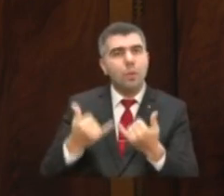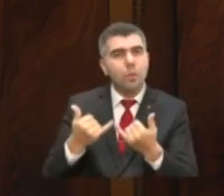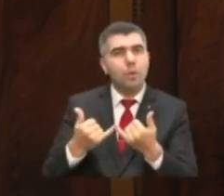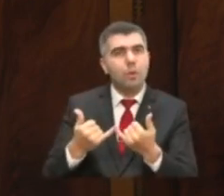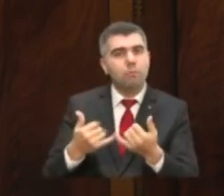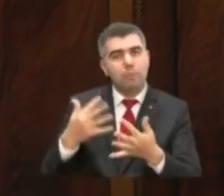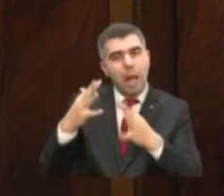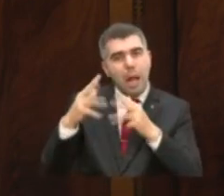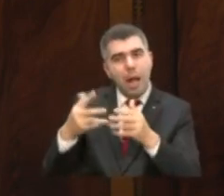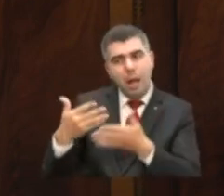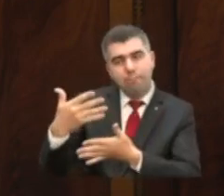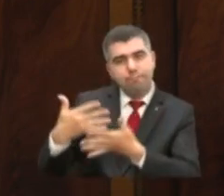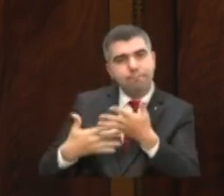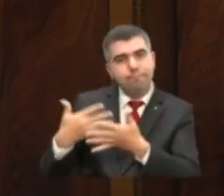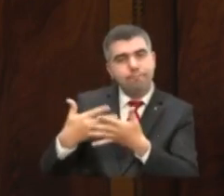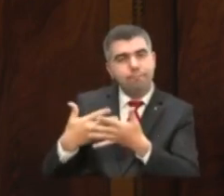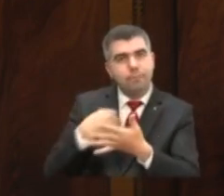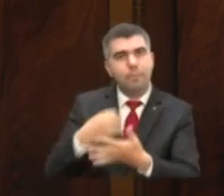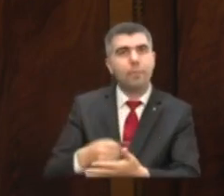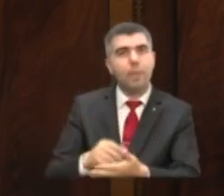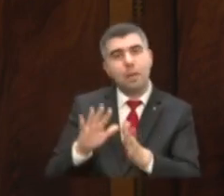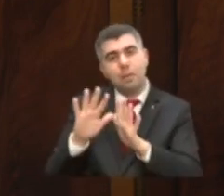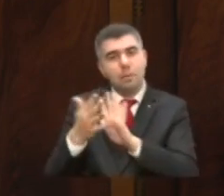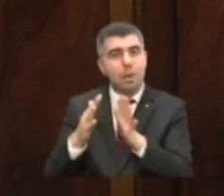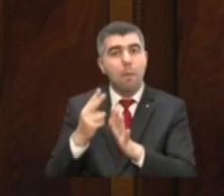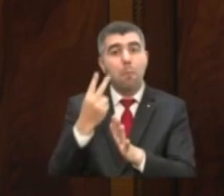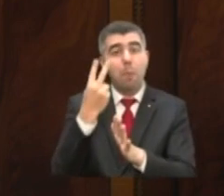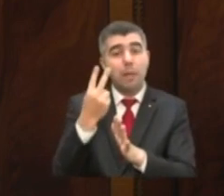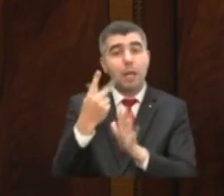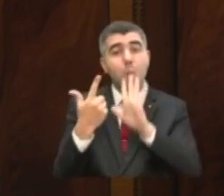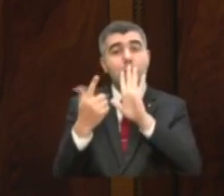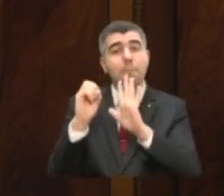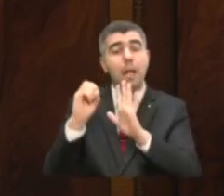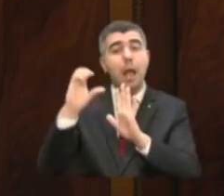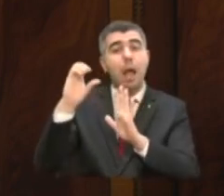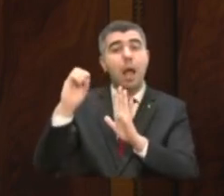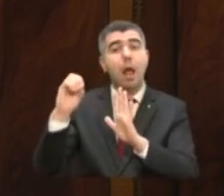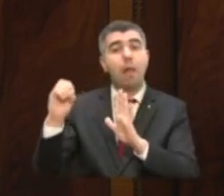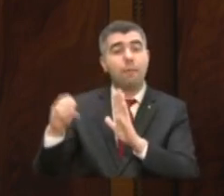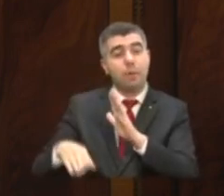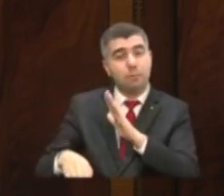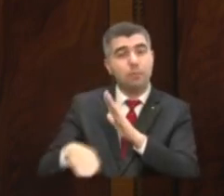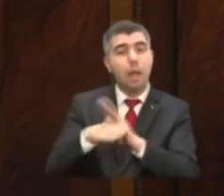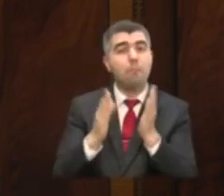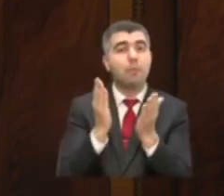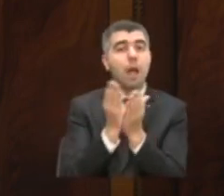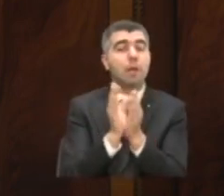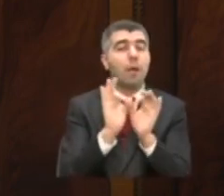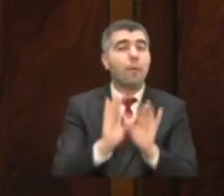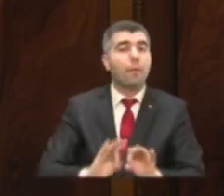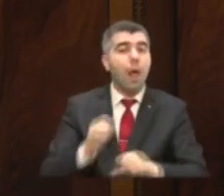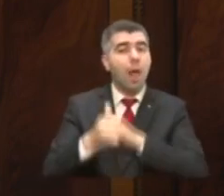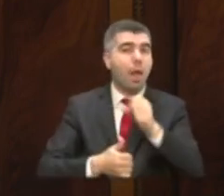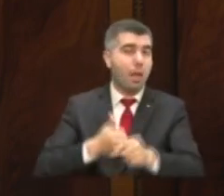وأرقام مخيفة جدا. أزيد من 270 ألف شاب يغادرون التعليم كل سنة. نسبة البطالة